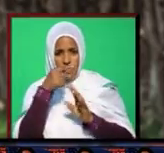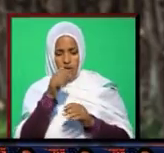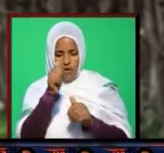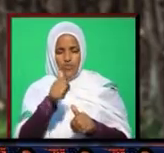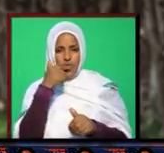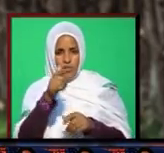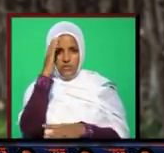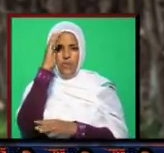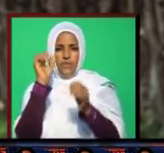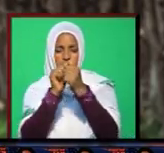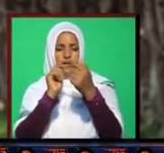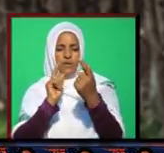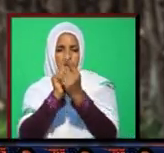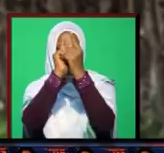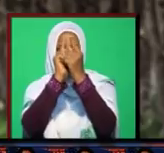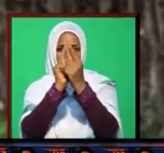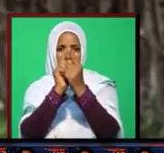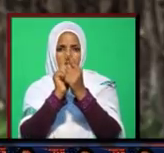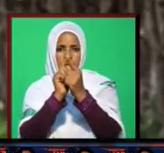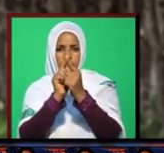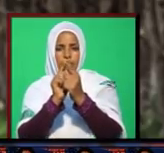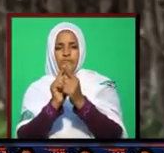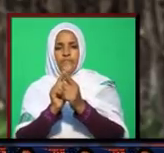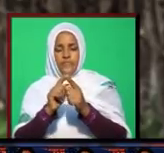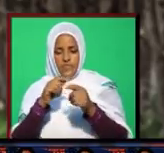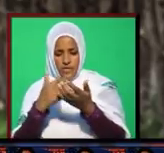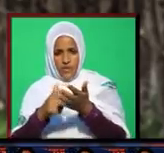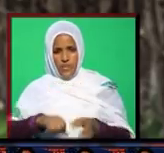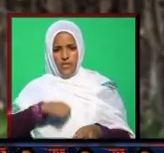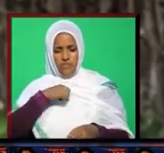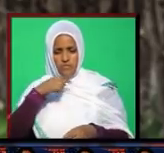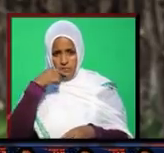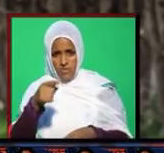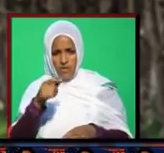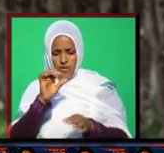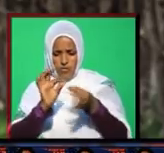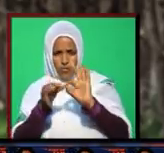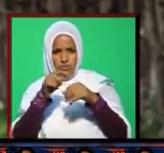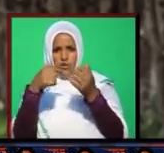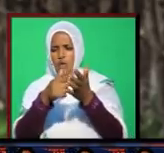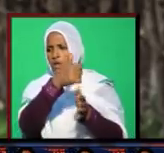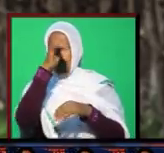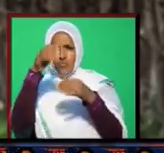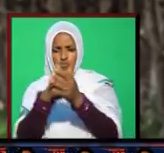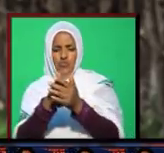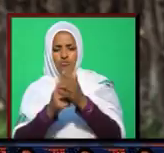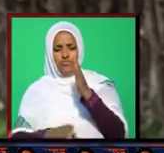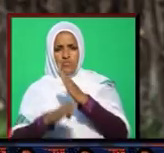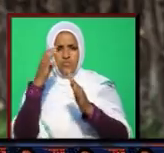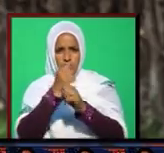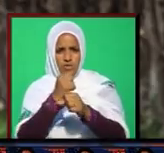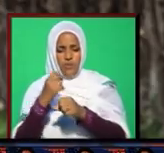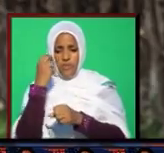በልሳን የሚናገር ለራሱ ይናገራል፣ ከእግዚአብሔር ጋርም ይገናኛል። በትንቢት የሚናገር ግን ምን ያደርጋል? እየተረጎመ ስለሆነ ሌላውን ሁሉ